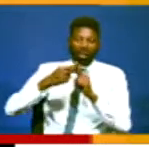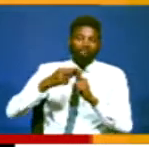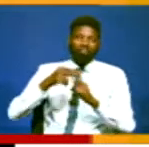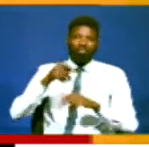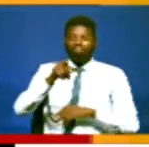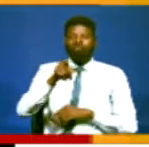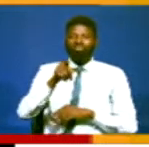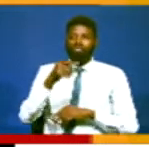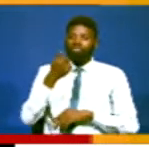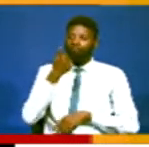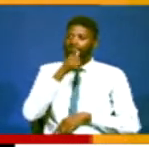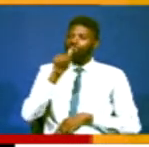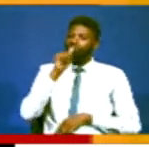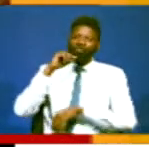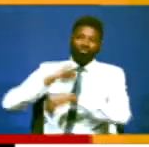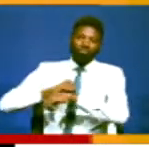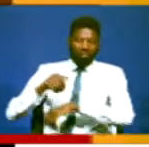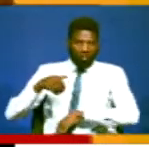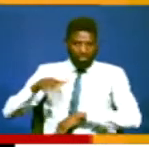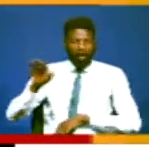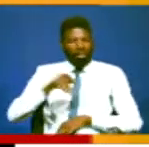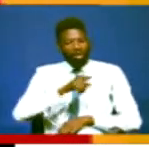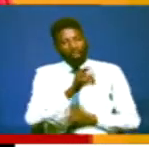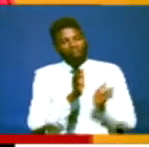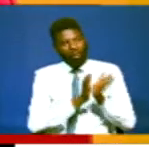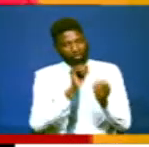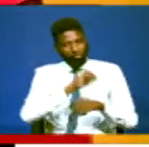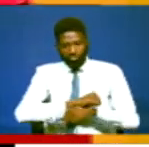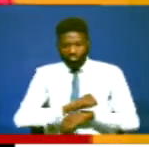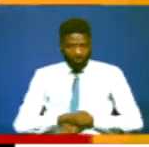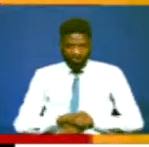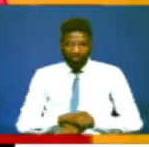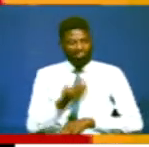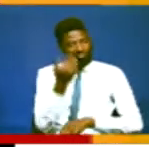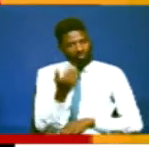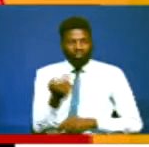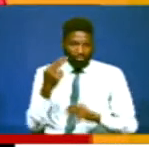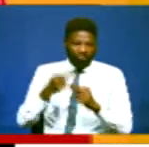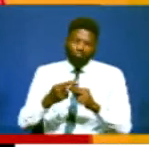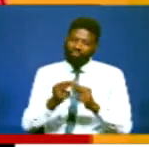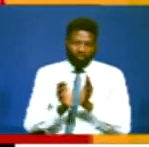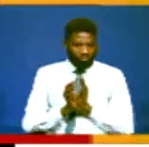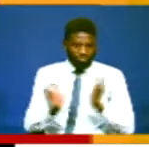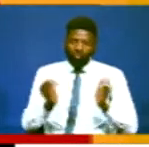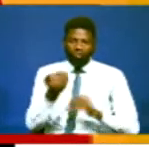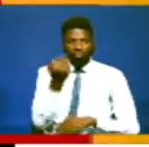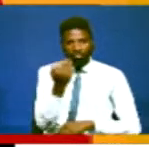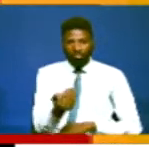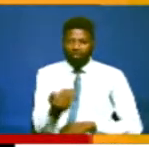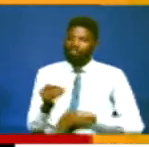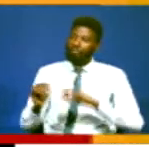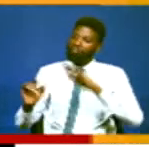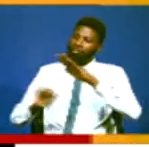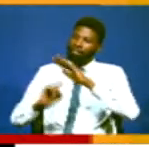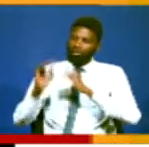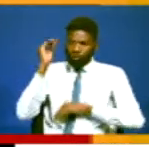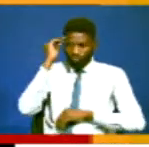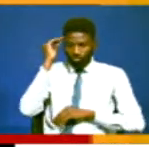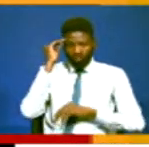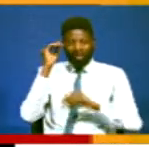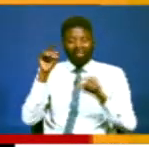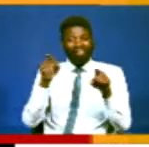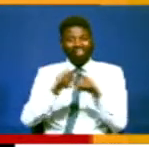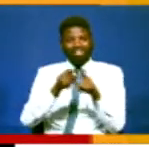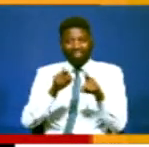ni mtu wa kibinafsi. No. Mtoto ni mtoto kabisa, na wizara ya elimu pamoja na viongozi wetu wanastahili kushabikia watoto